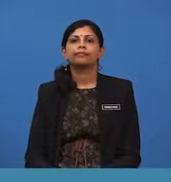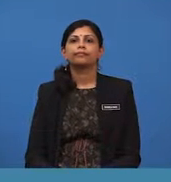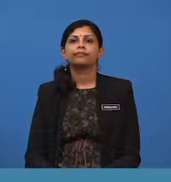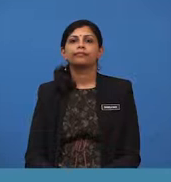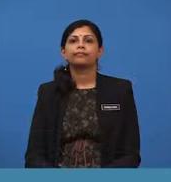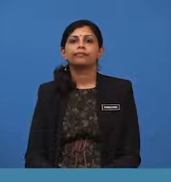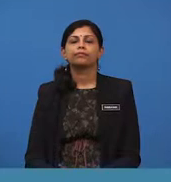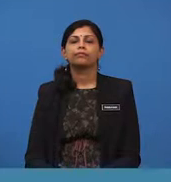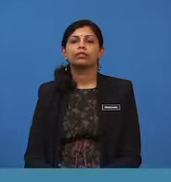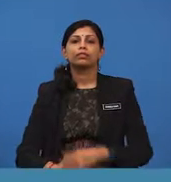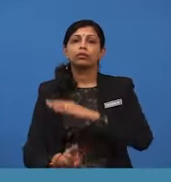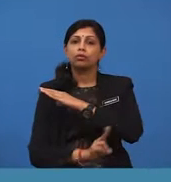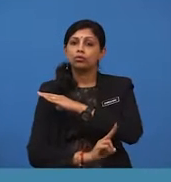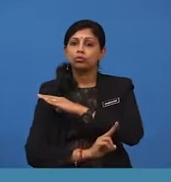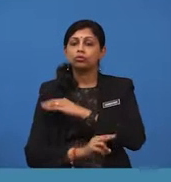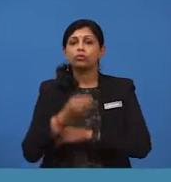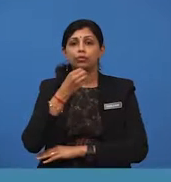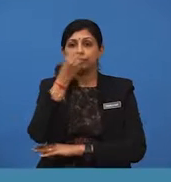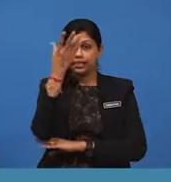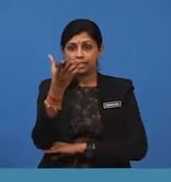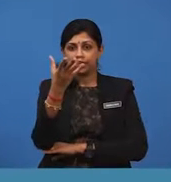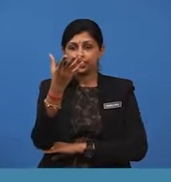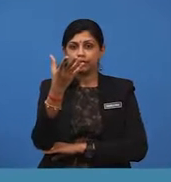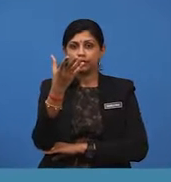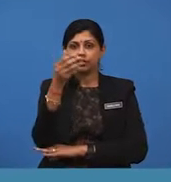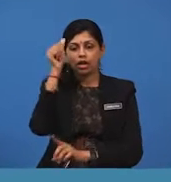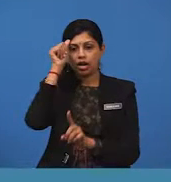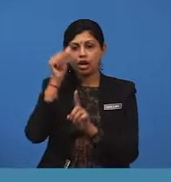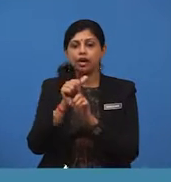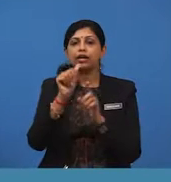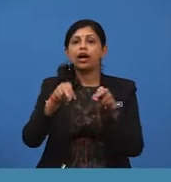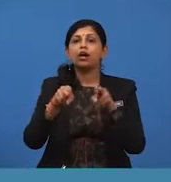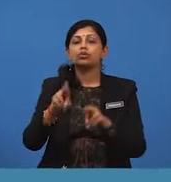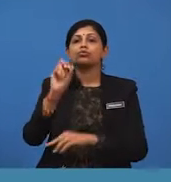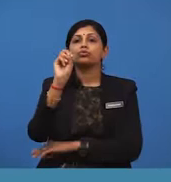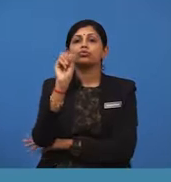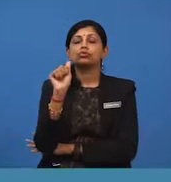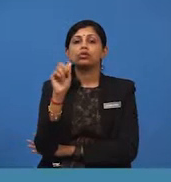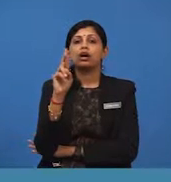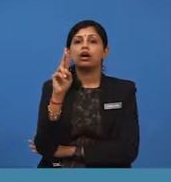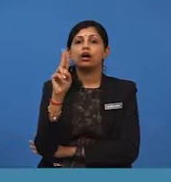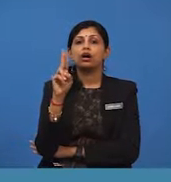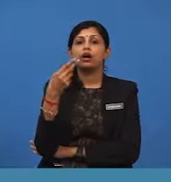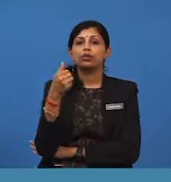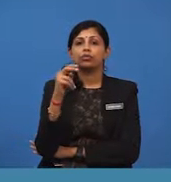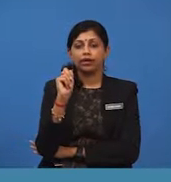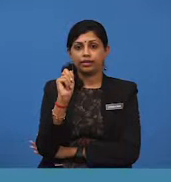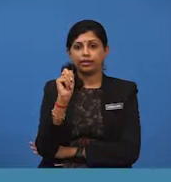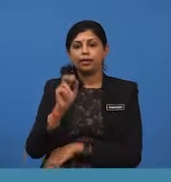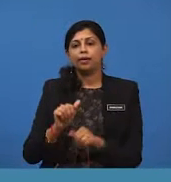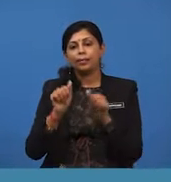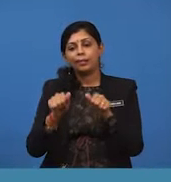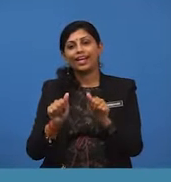Hukum Lenz menyatakan bahawa arah arus aruhan mengalir dalam arah yang